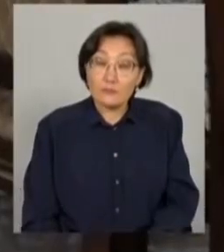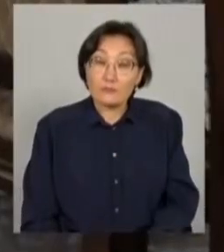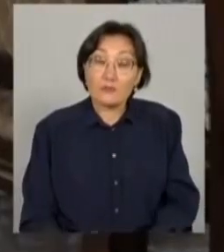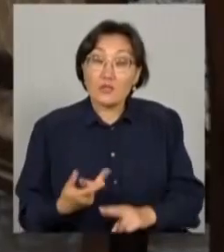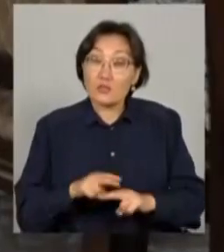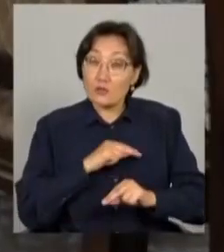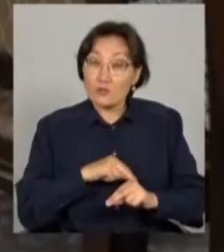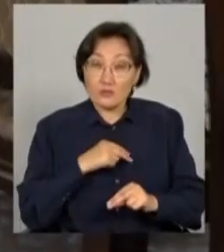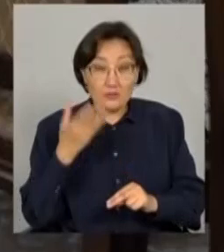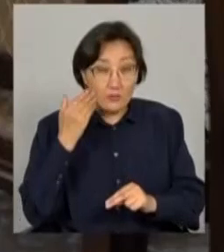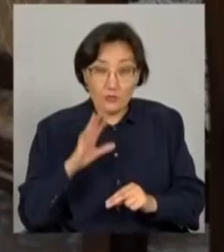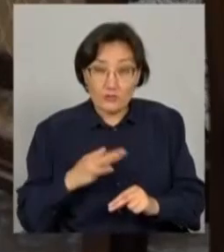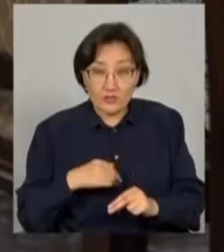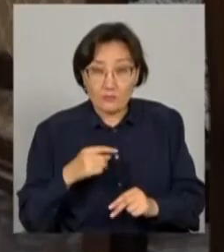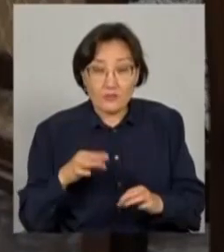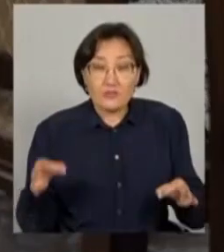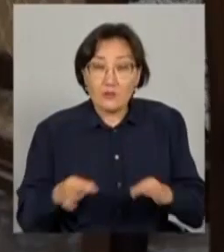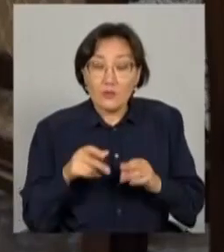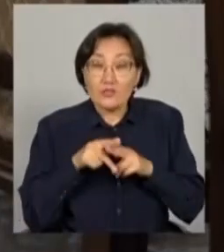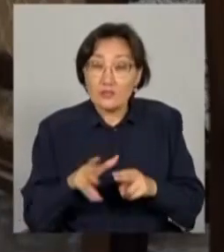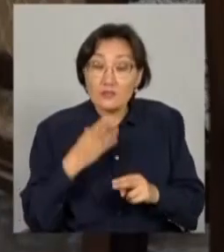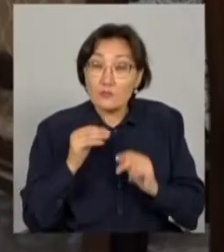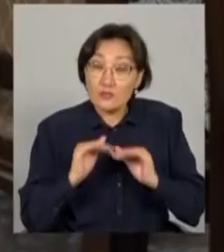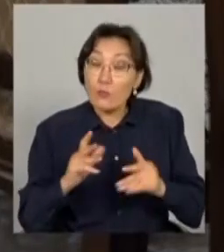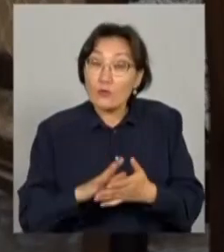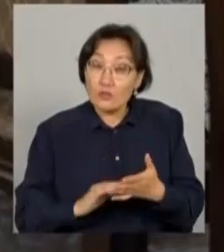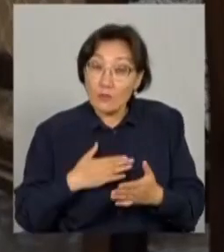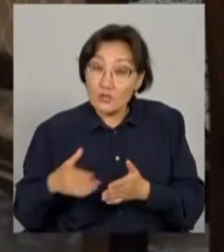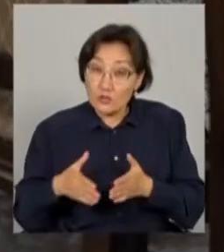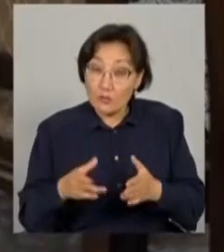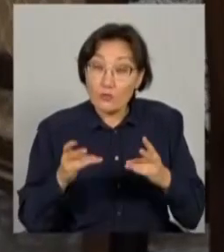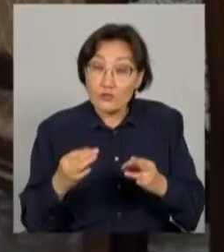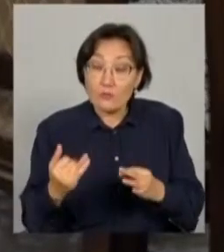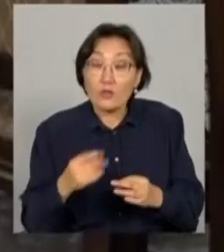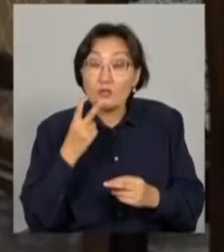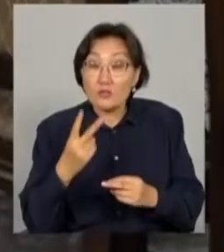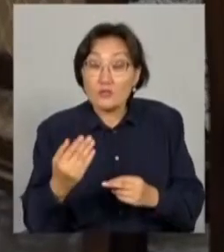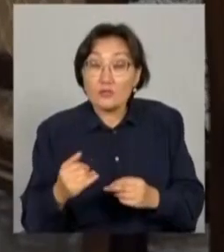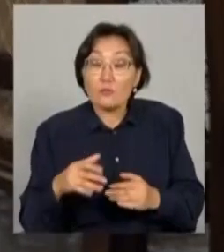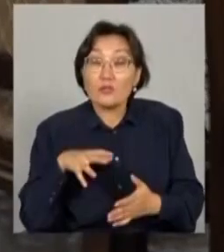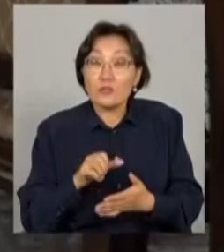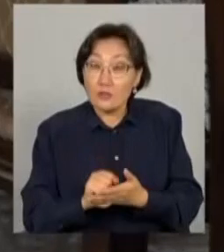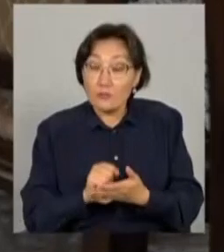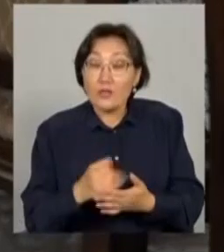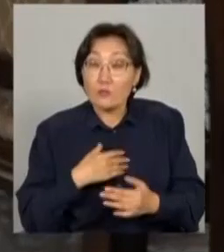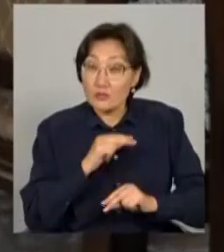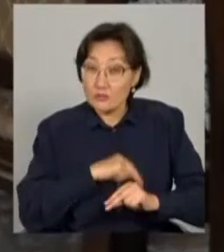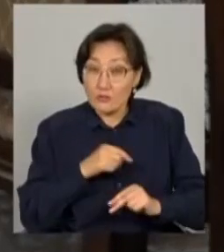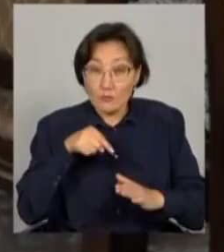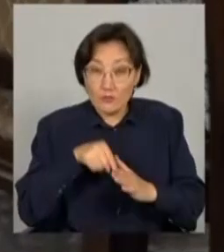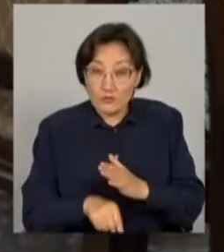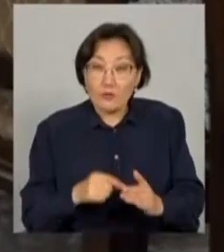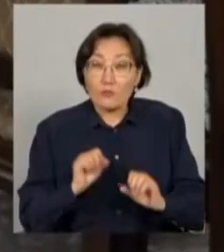Эта работа не из легких. Я никогда не заставлял своих детей продолжать мой путь. Однако, увидев, как они увлекались моей работой, я в глубине